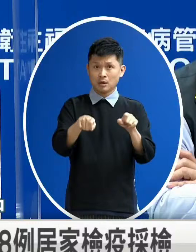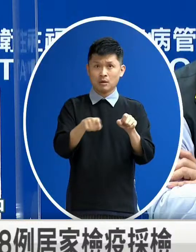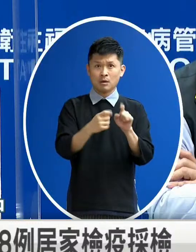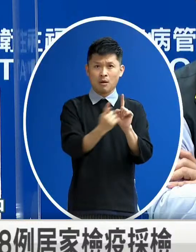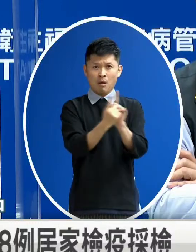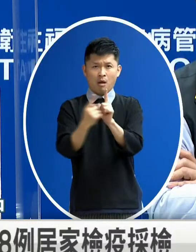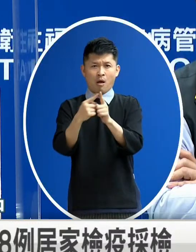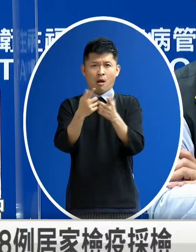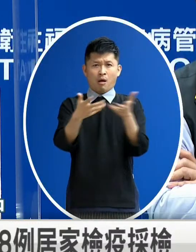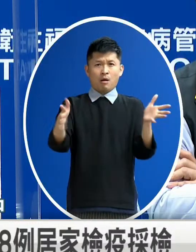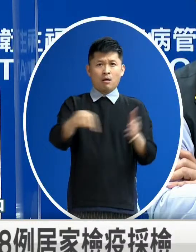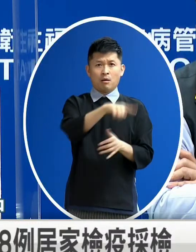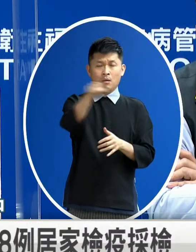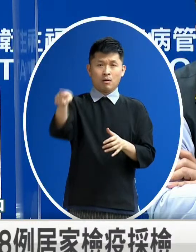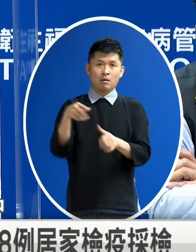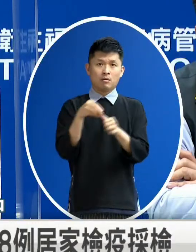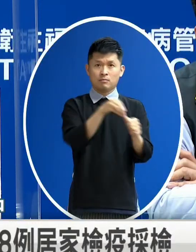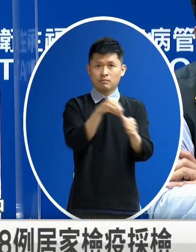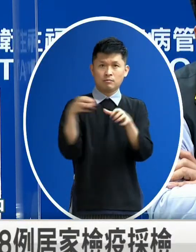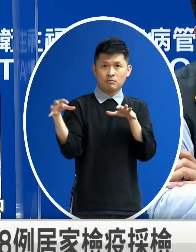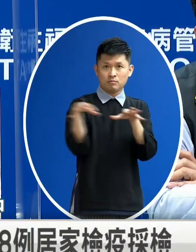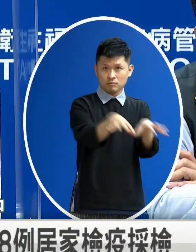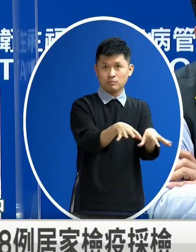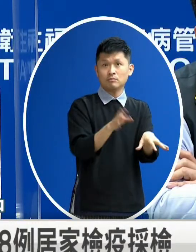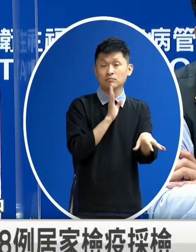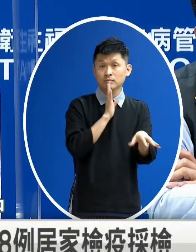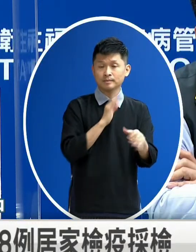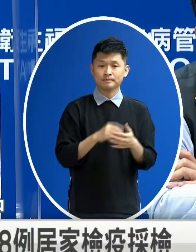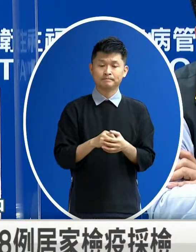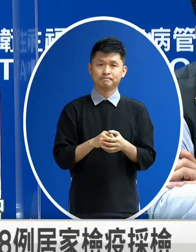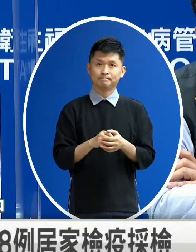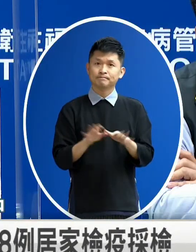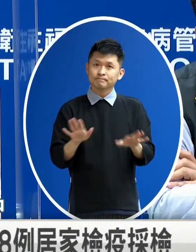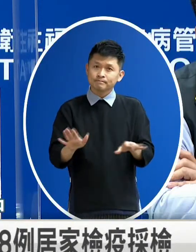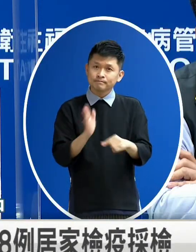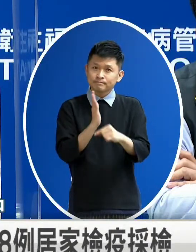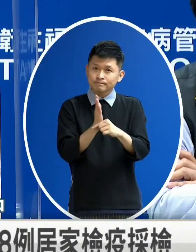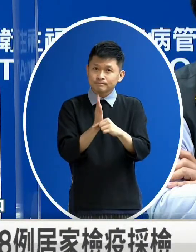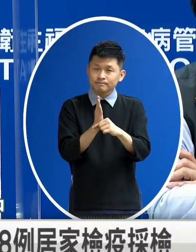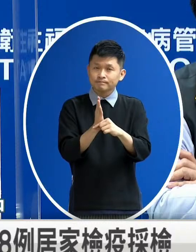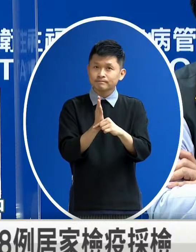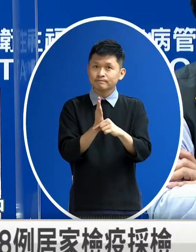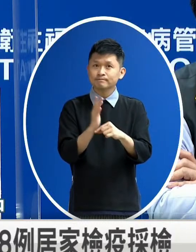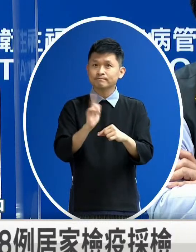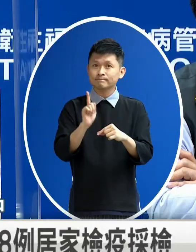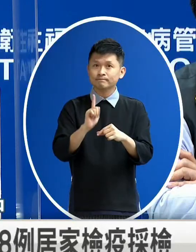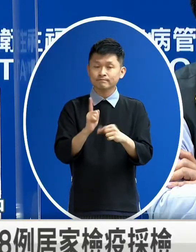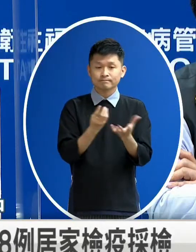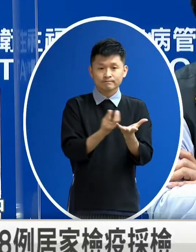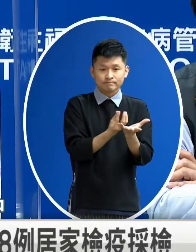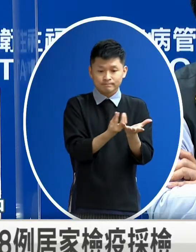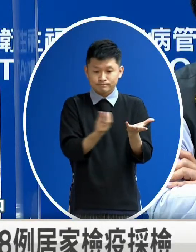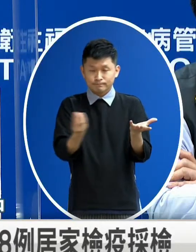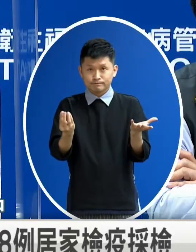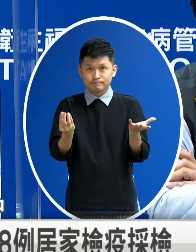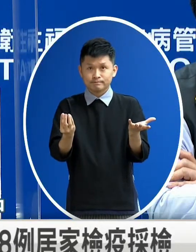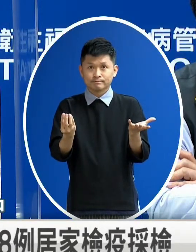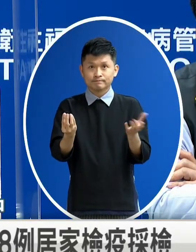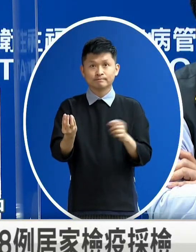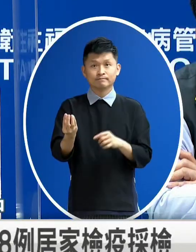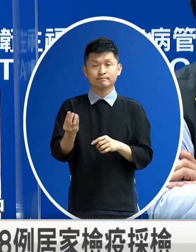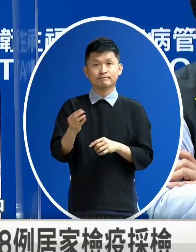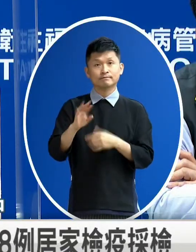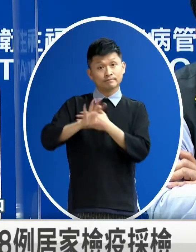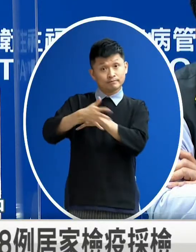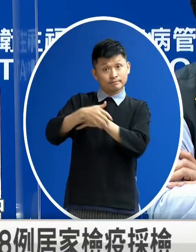列的时候。好，那当然在这个过渡时期还是会移出一部分的集中检疫所哈，让这个